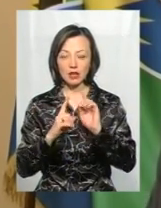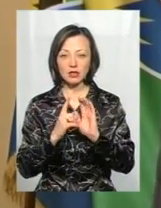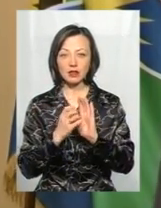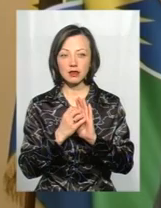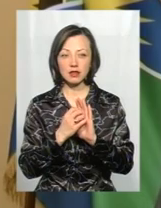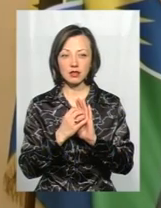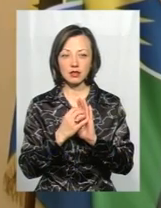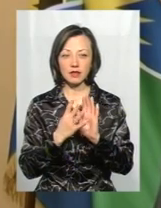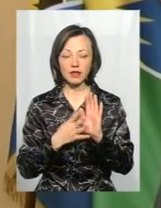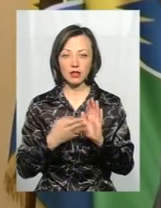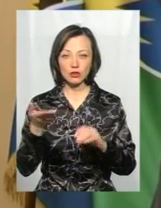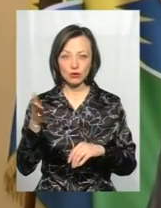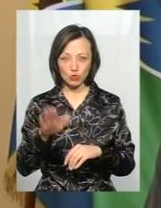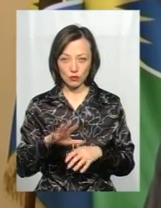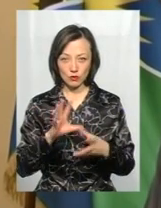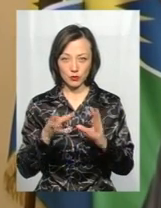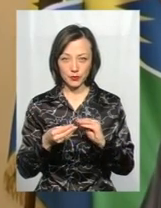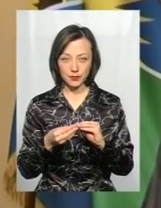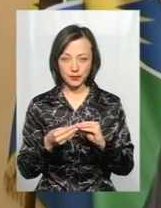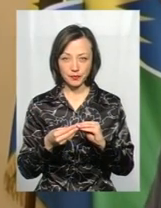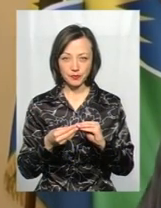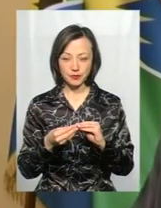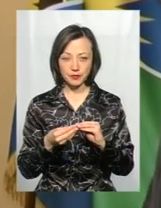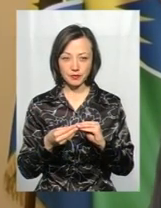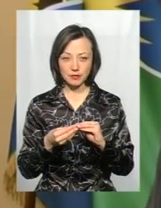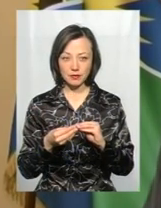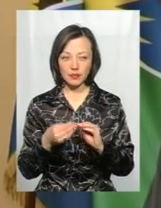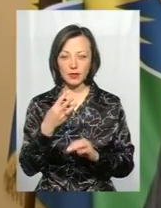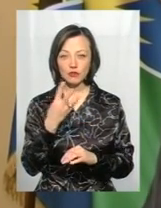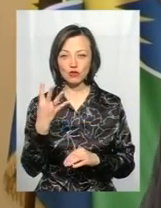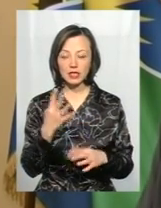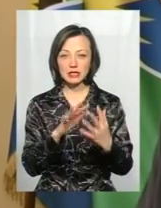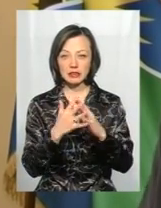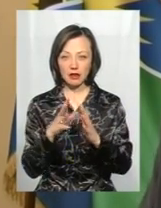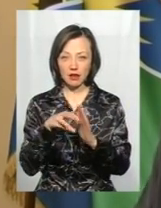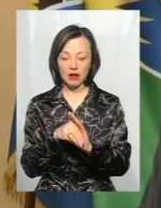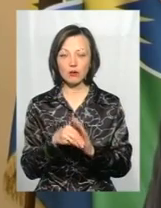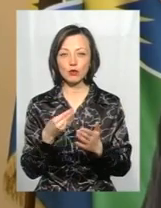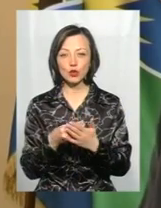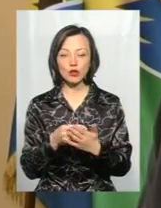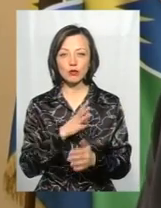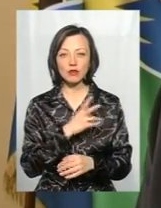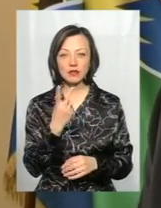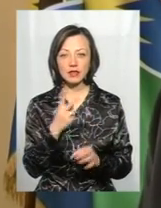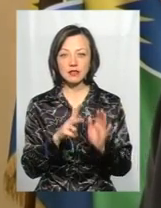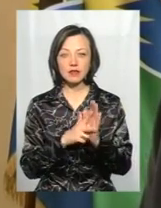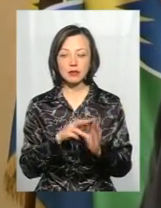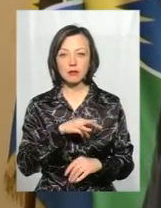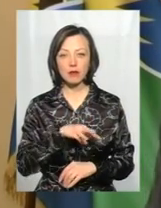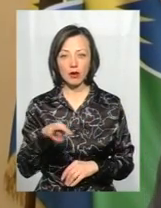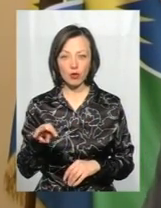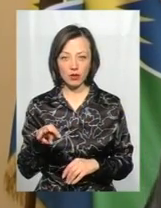19 одиниць адміністративних, так, війшло 34 населених пункти, бюджет становив 28